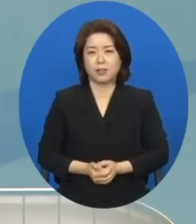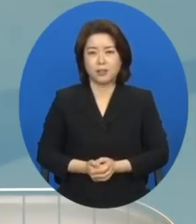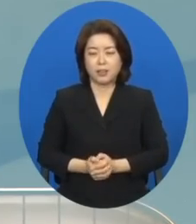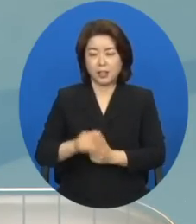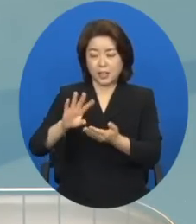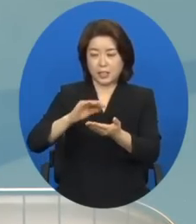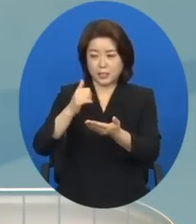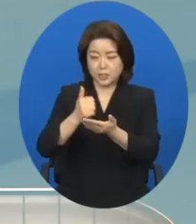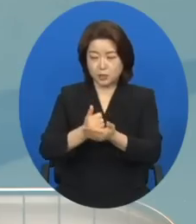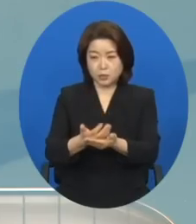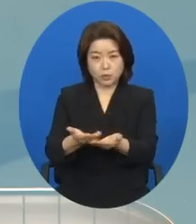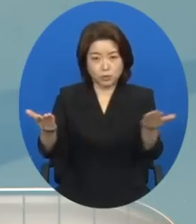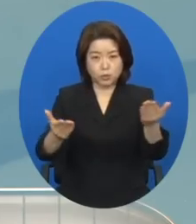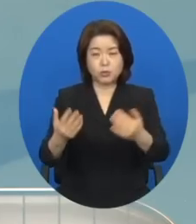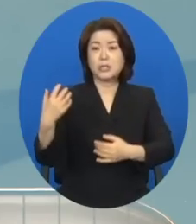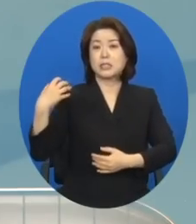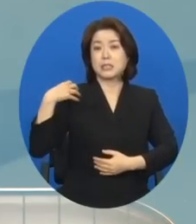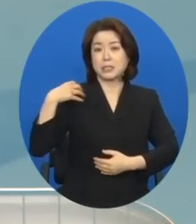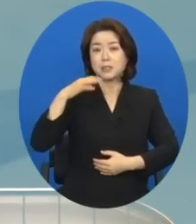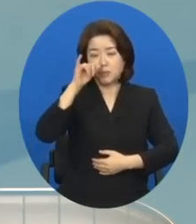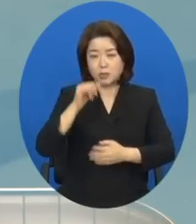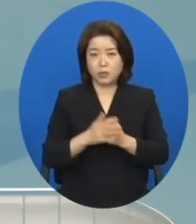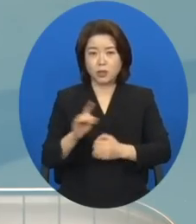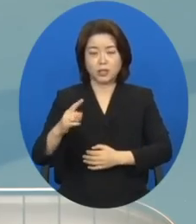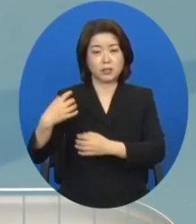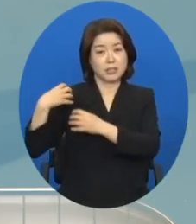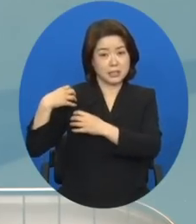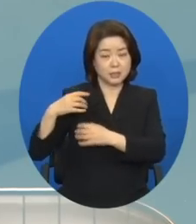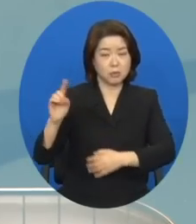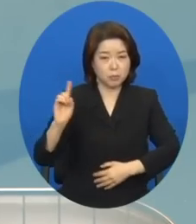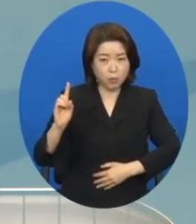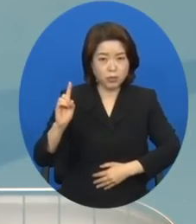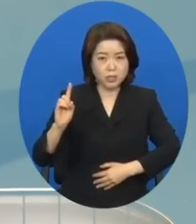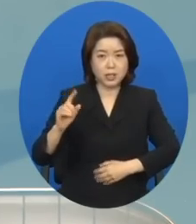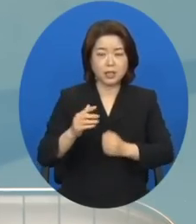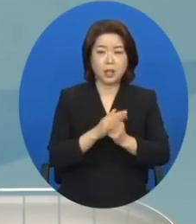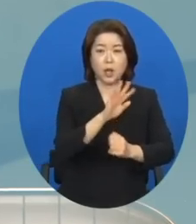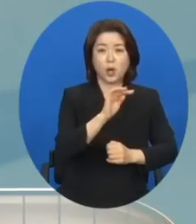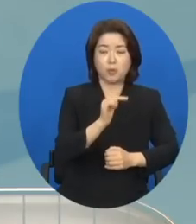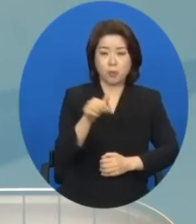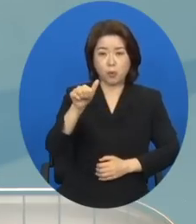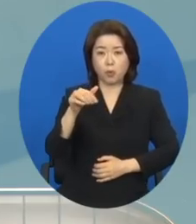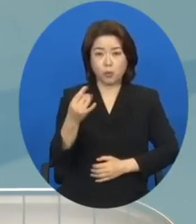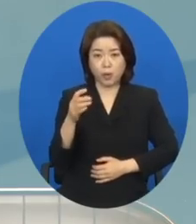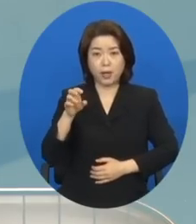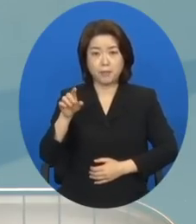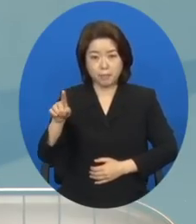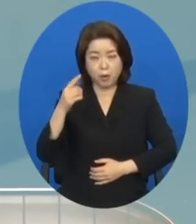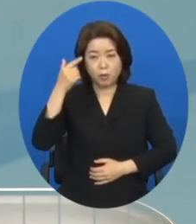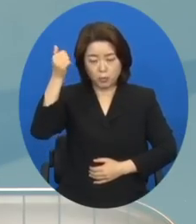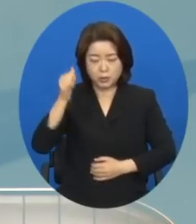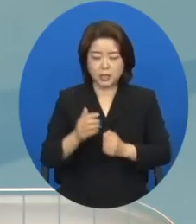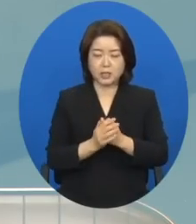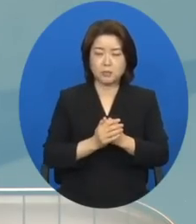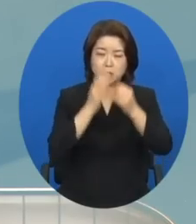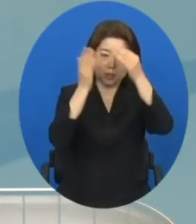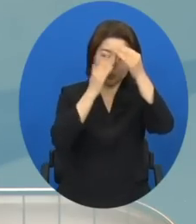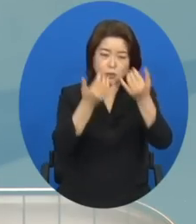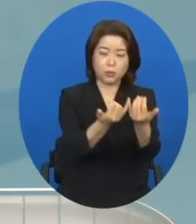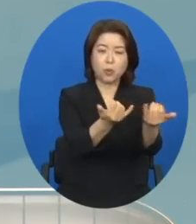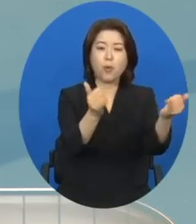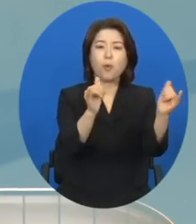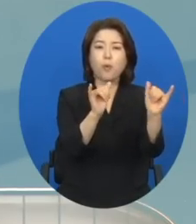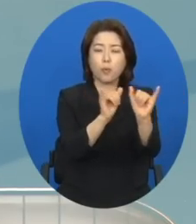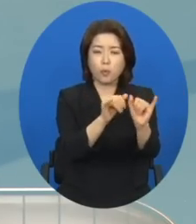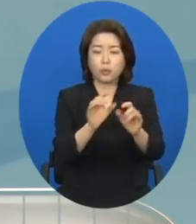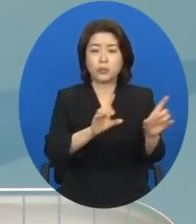그리스도인들에게 주어진 짐이 있다고 했습니다. 이 짐이 무엇인지를 본 회퍼라는 분이 성도의 공동생활에서 그 짐을